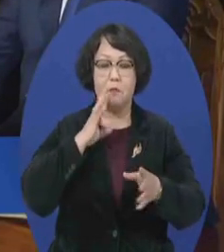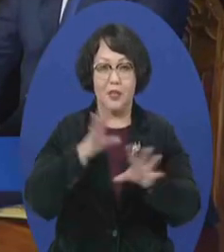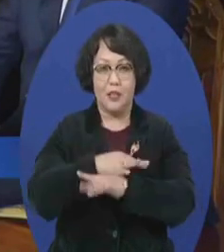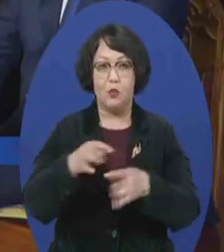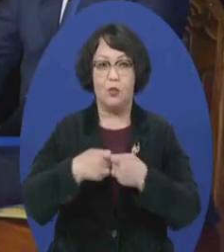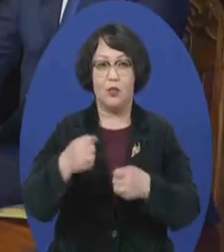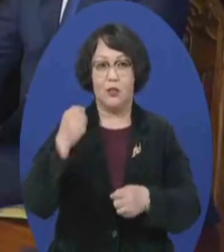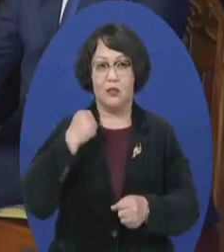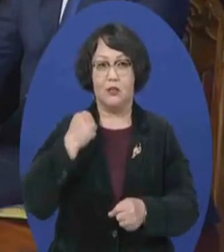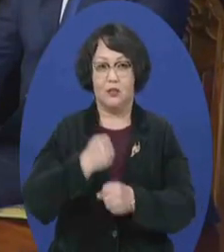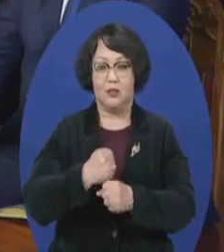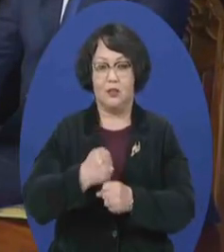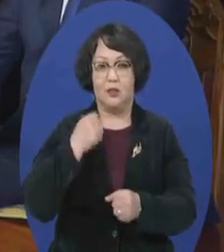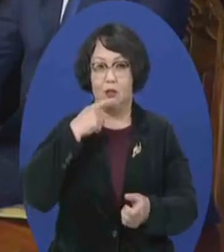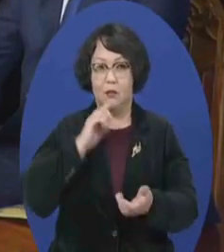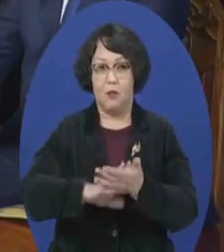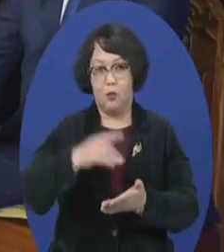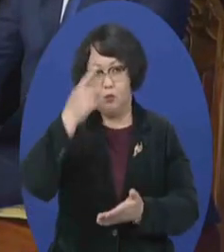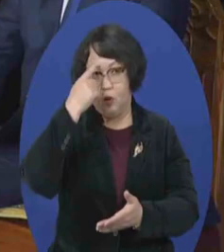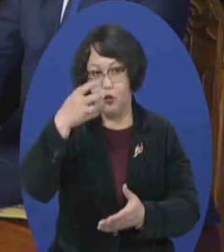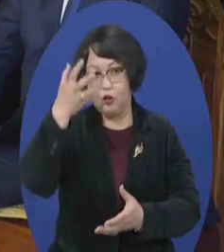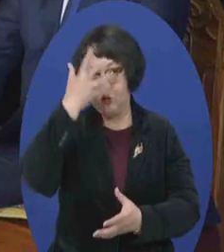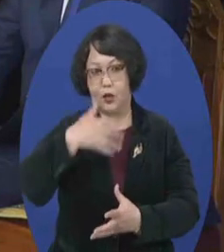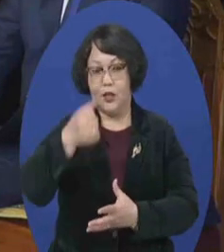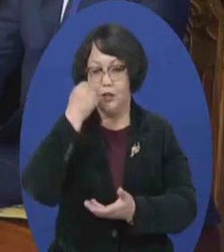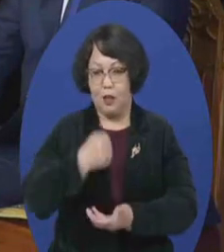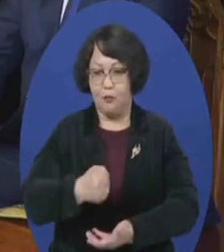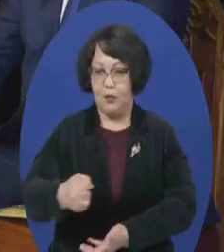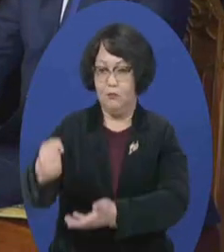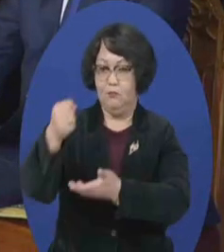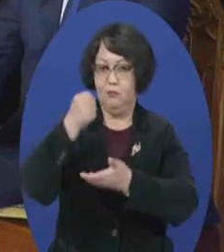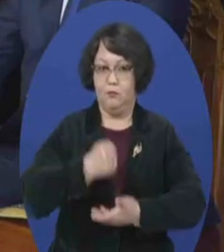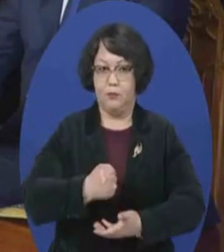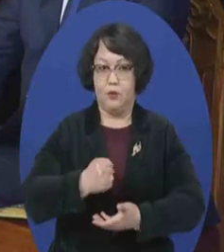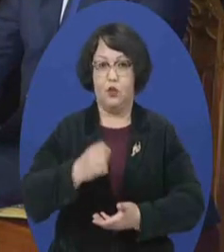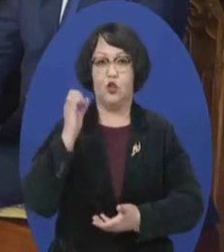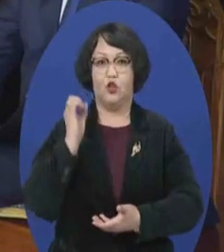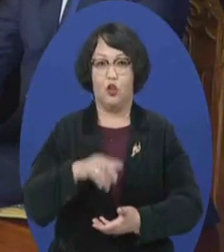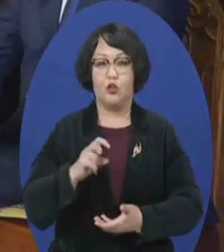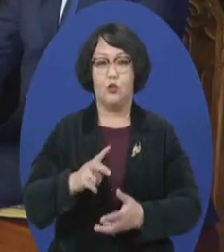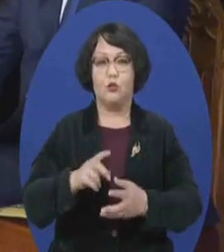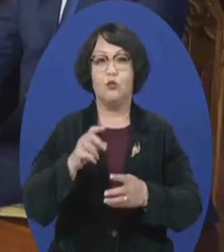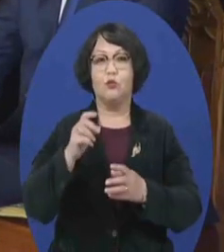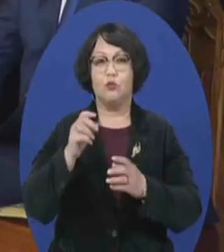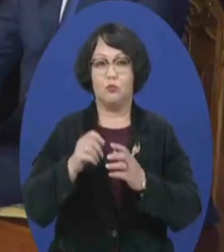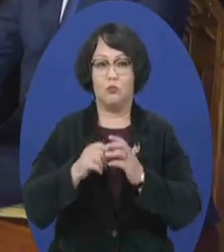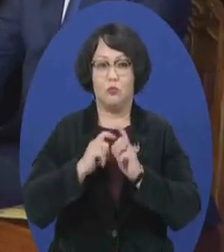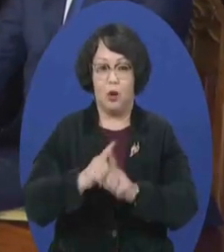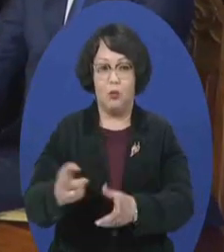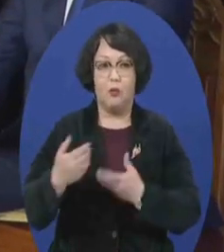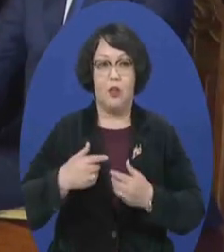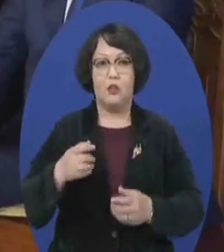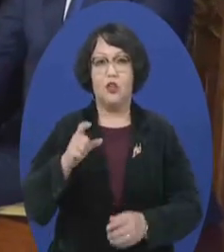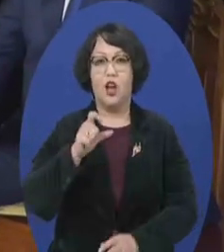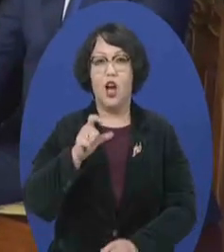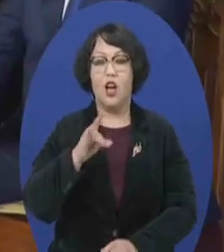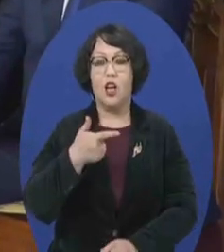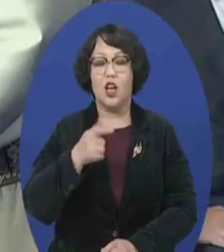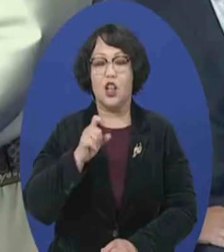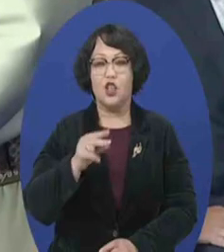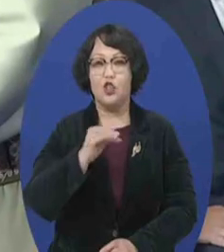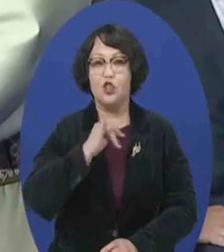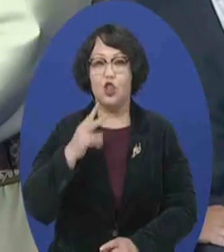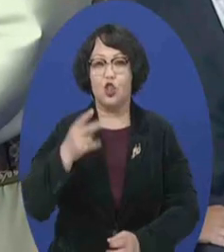амдгаалан Монгол төрийн тамгыг ёс төртөөгөр гардан авлаа. Эгэл жирийн жолоочин гэр бүл төрж өссөн